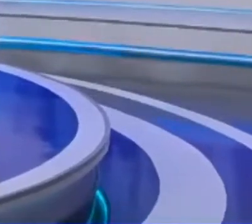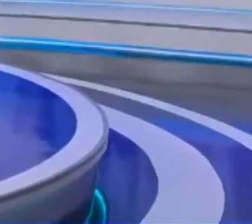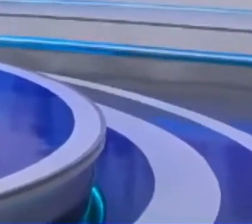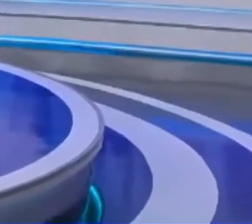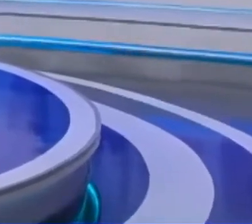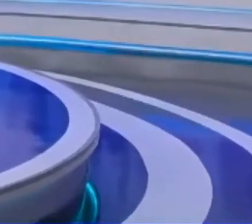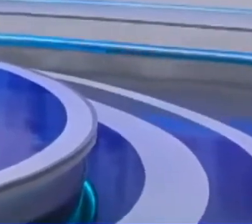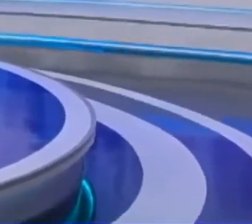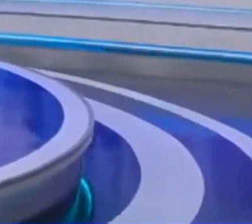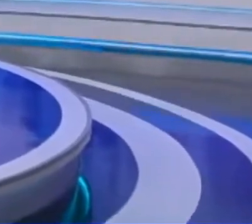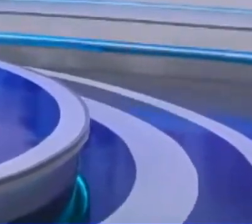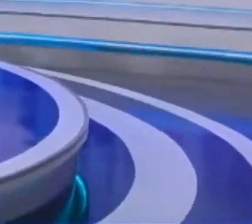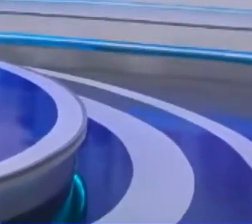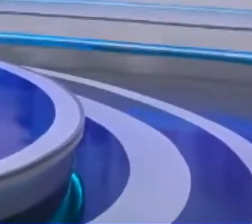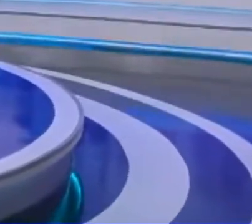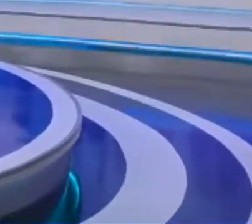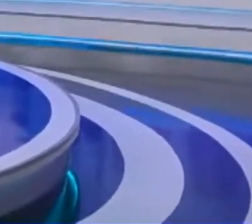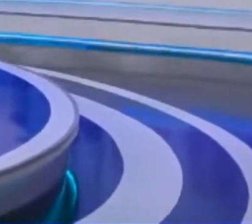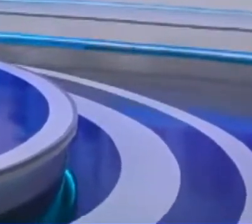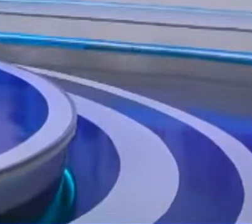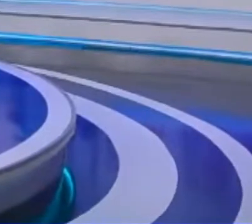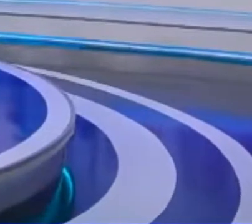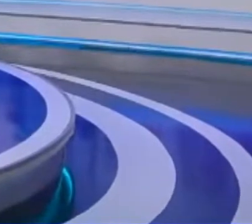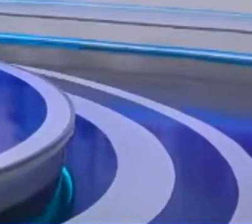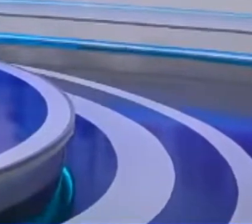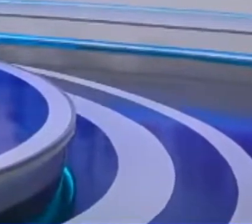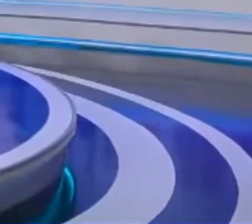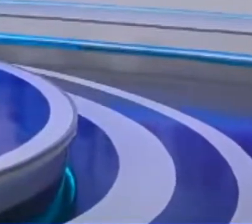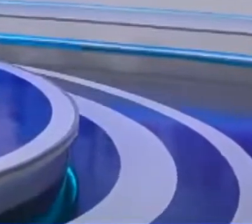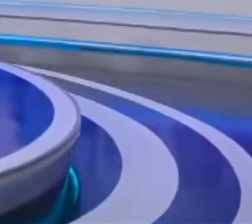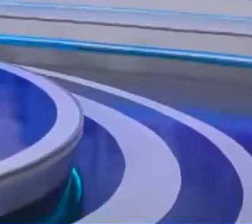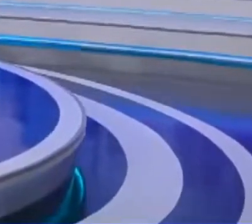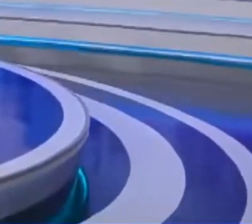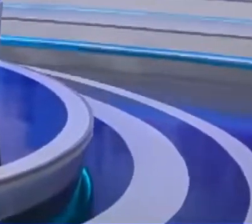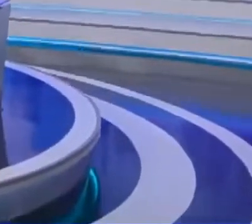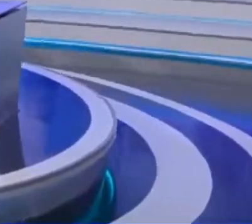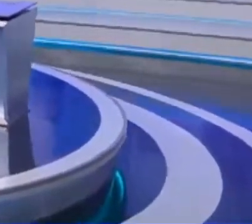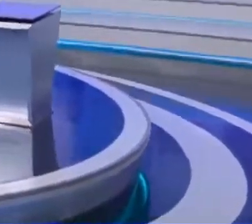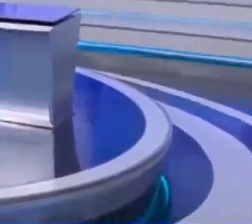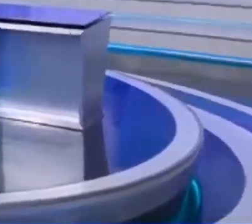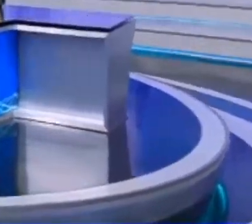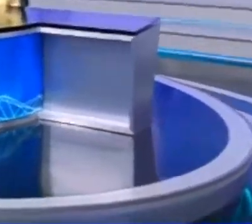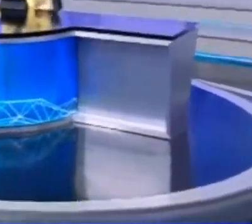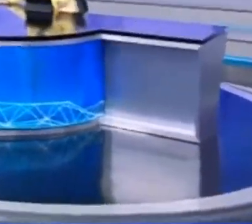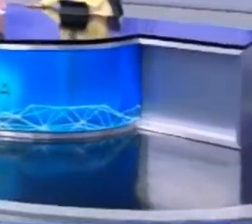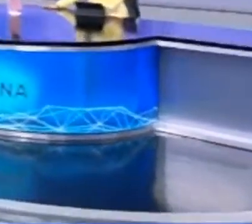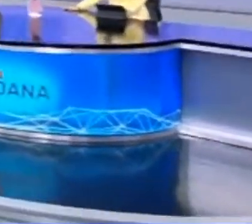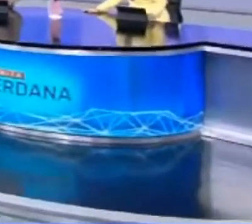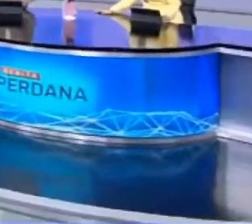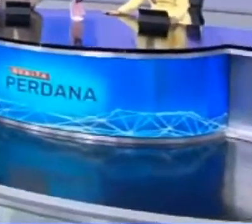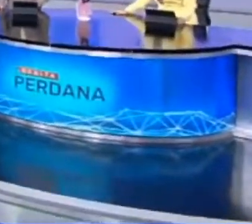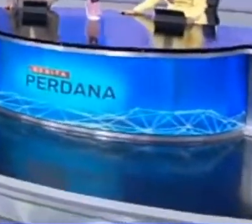Dan berita perdana malam ini kita teruskan dengan perkembangan sukan. Nazri Fahmi sudah bersedia. Silakan.